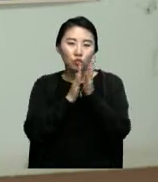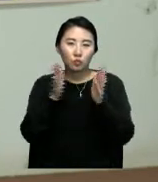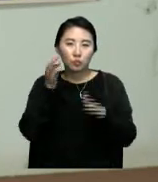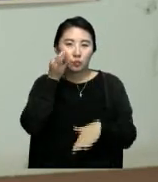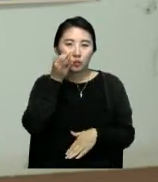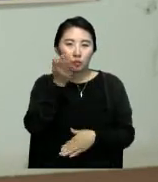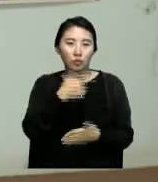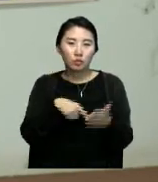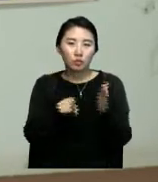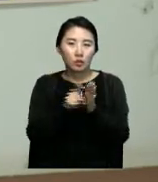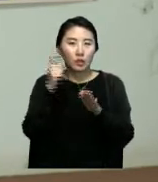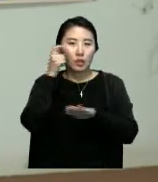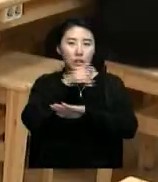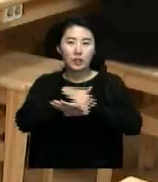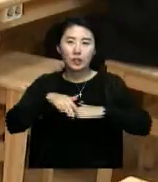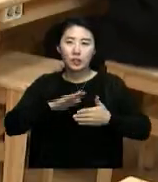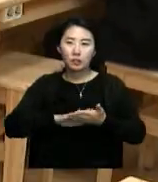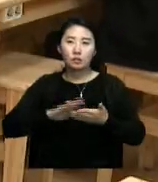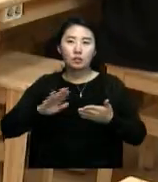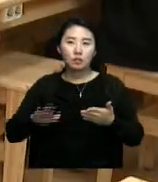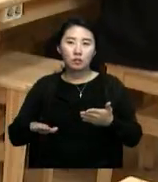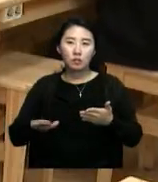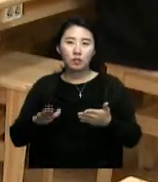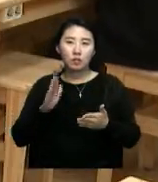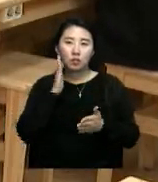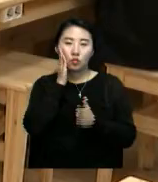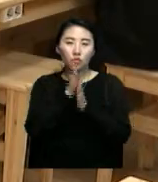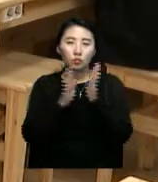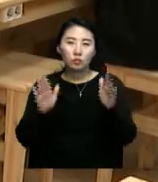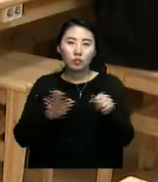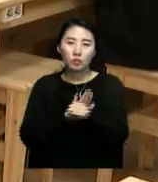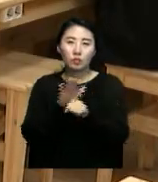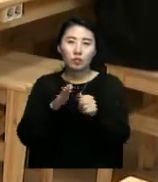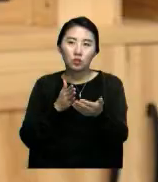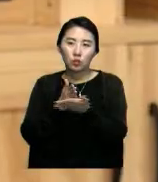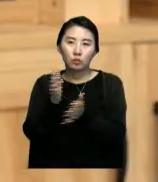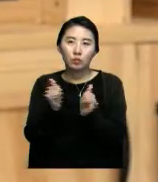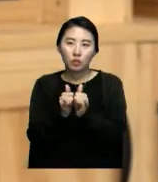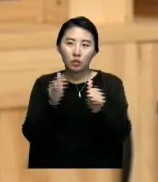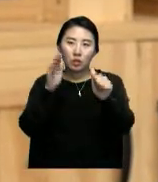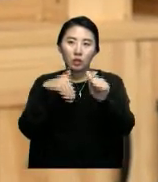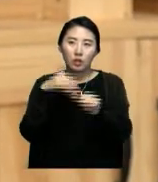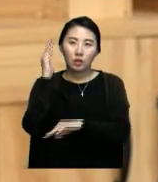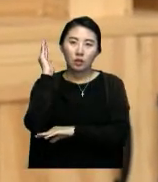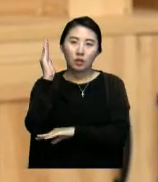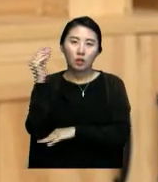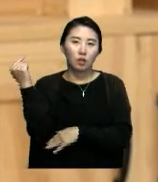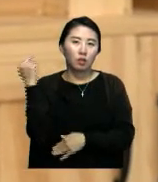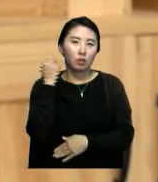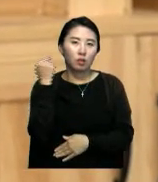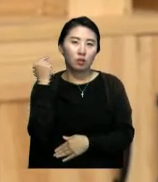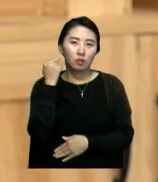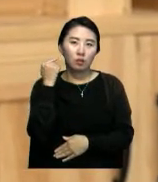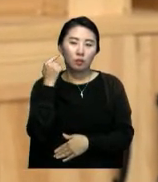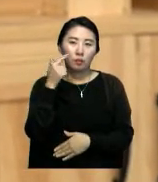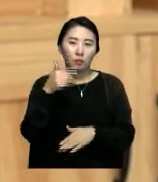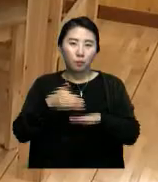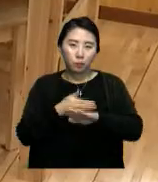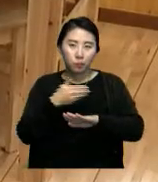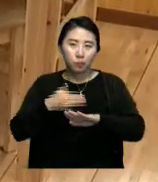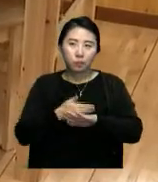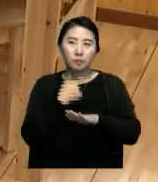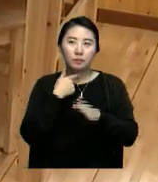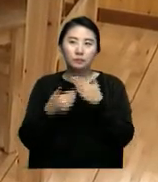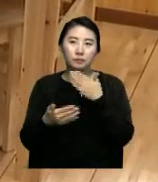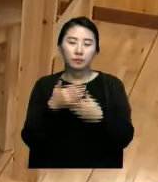보여드리고자 해서 전시를 기획하게 됐습니다. 숲사랑 동아리는 숲 전문가를 초청해 강연을 듣기도 하고 목공 체험도